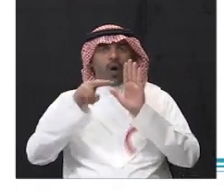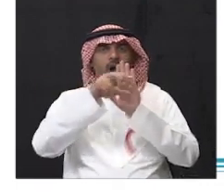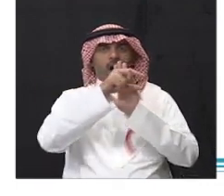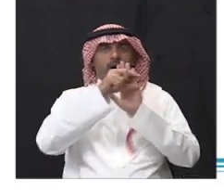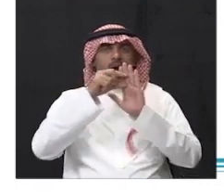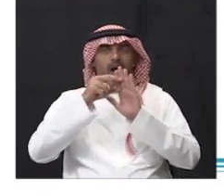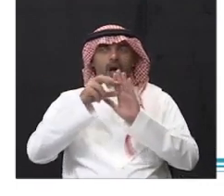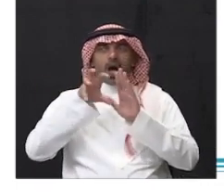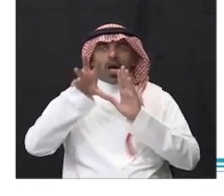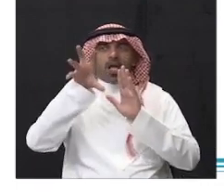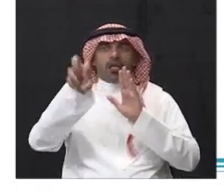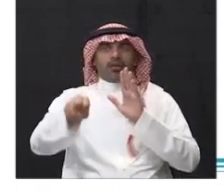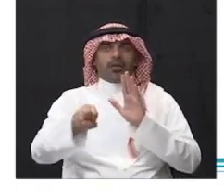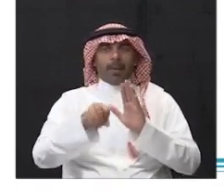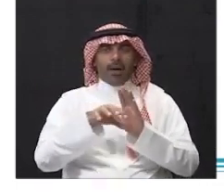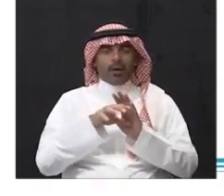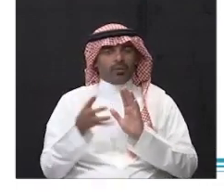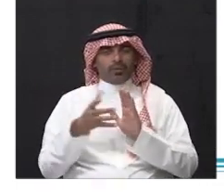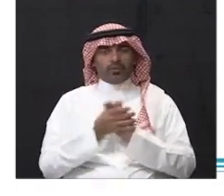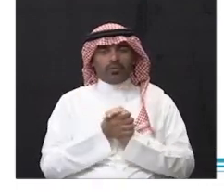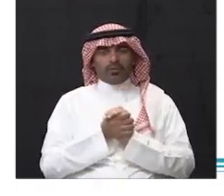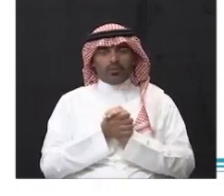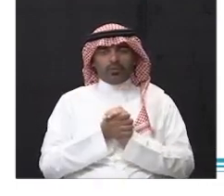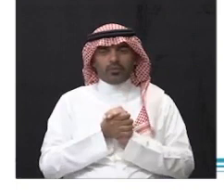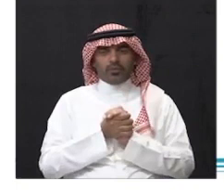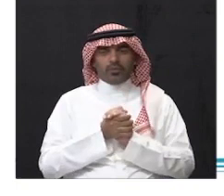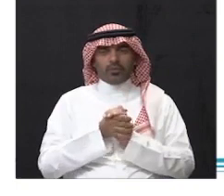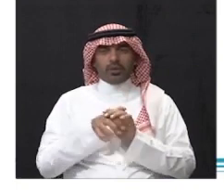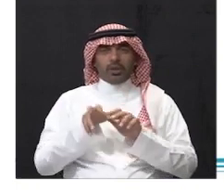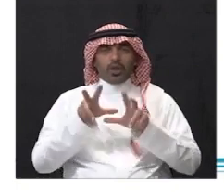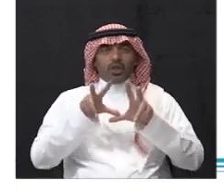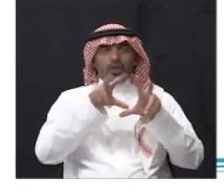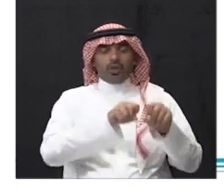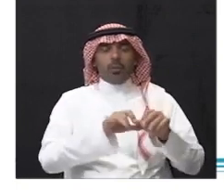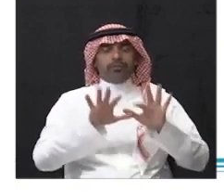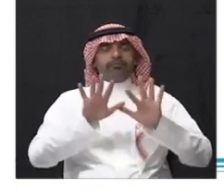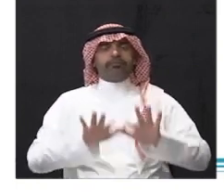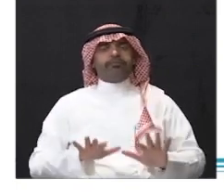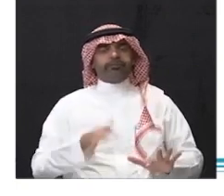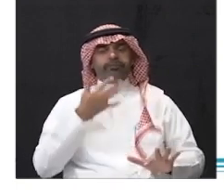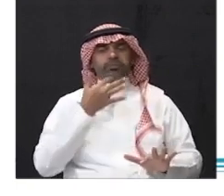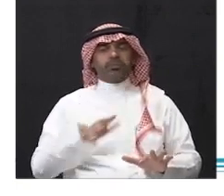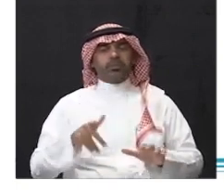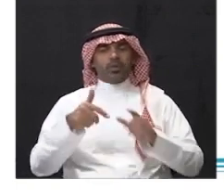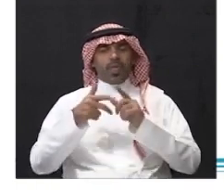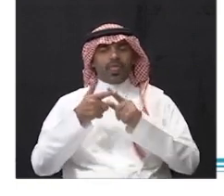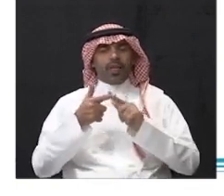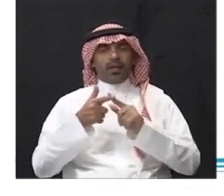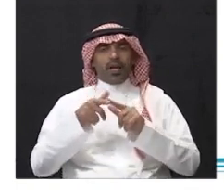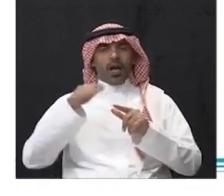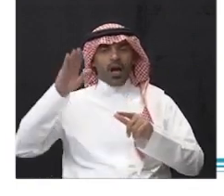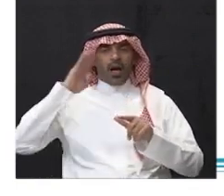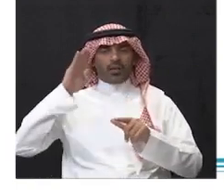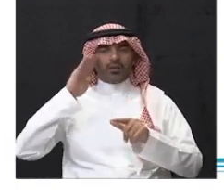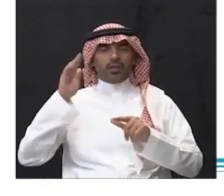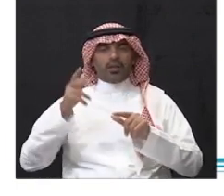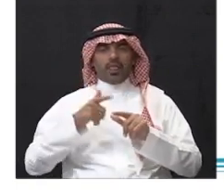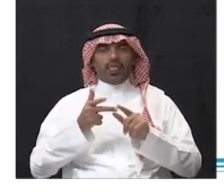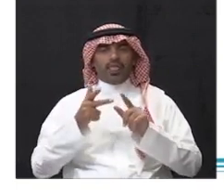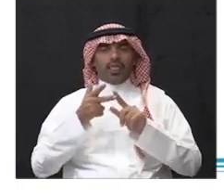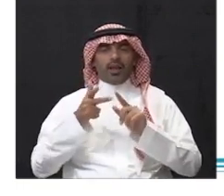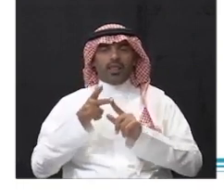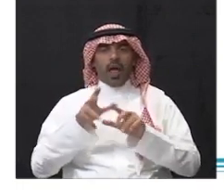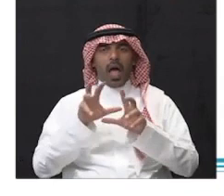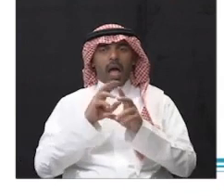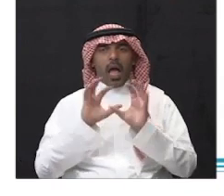ثالثا الحماية، رابعا الانتداب، خامسا الوصاية،